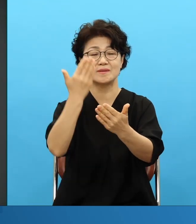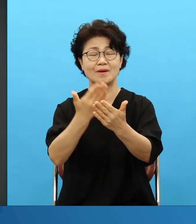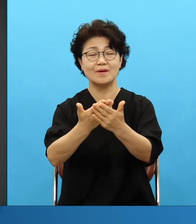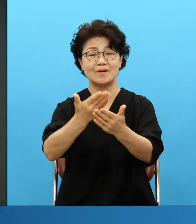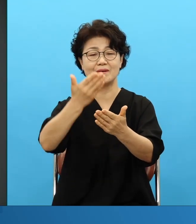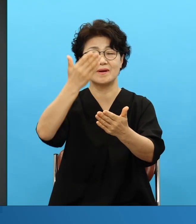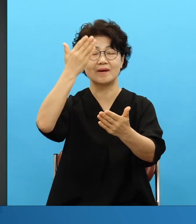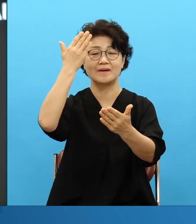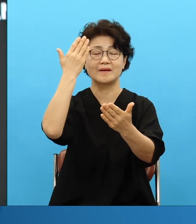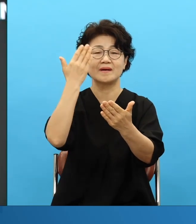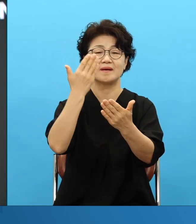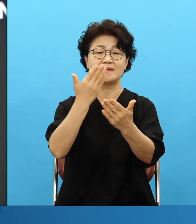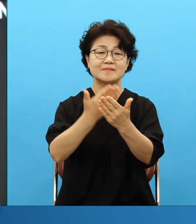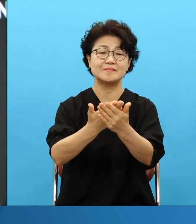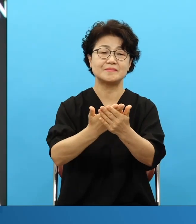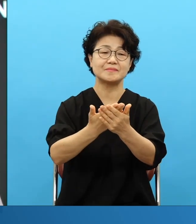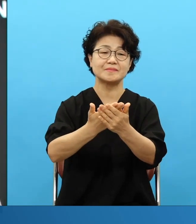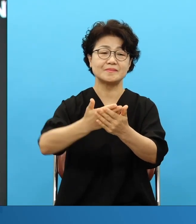잃어버린 자들에게